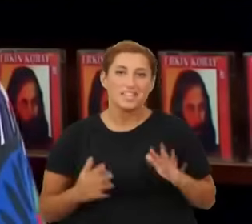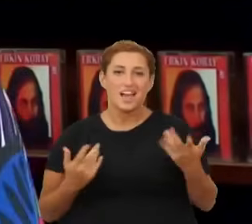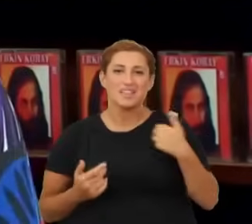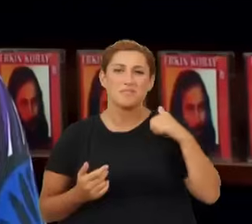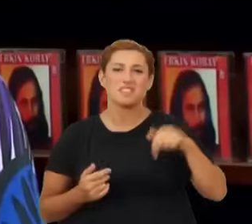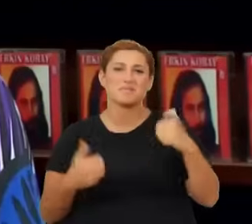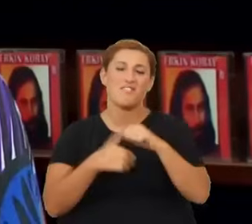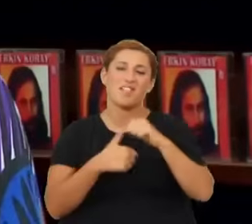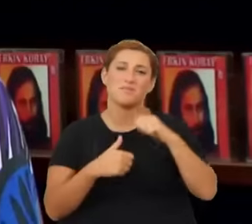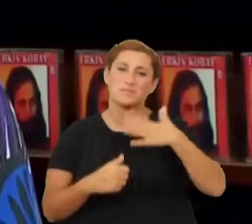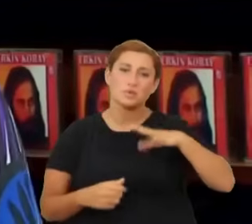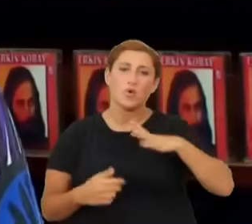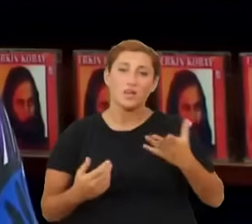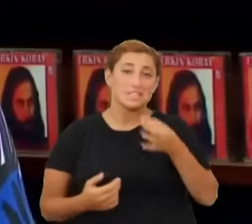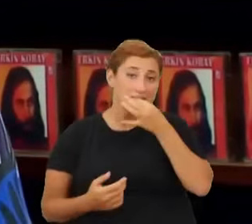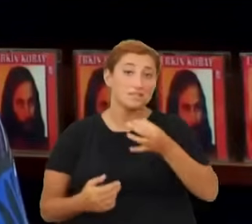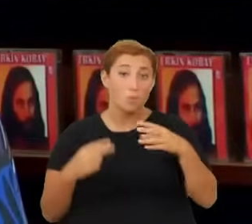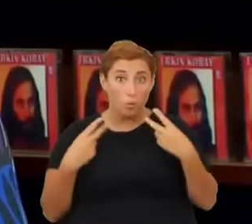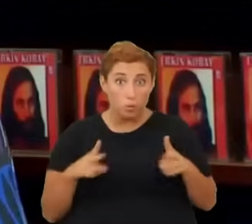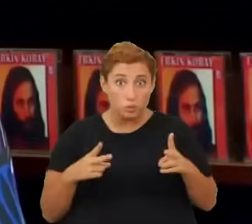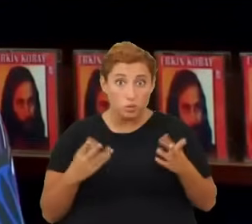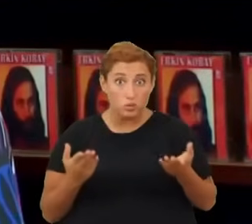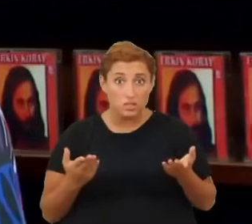Yani ben artık evlenmek istiyorum ve müsaaden olursa